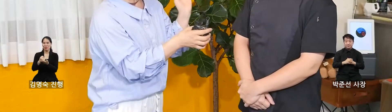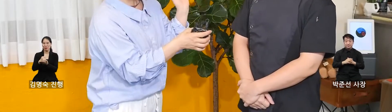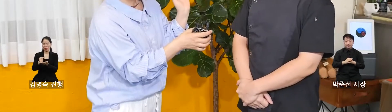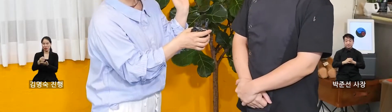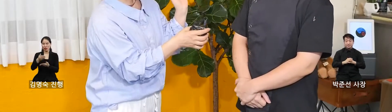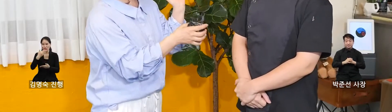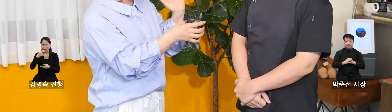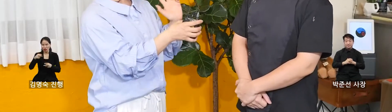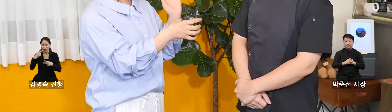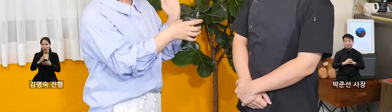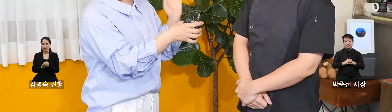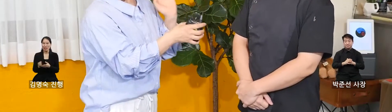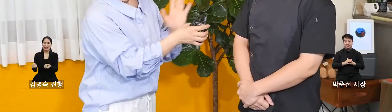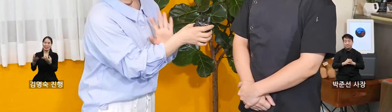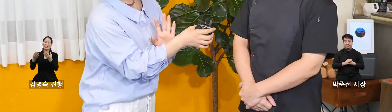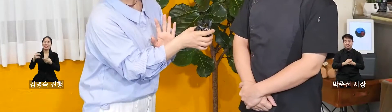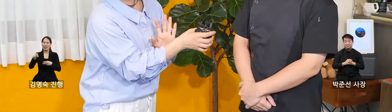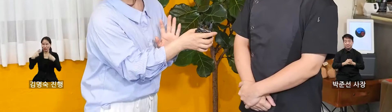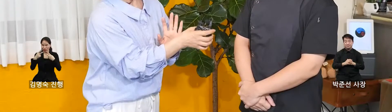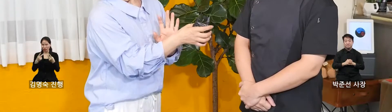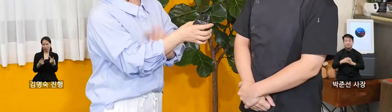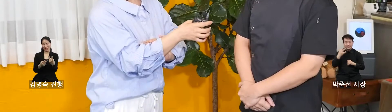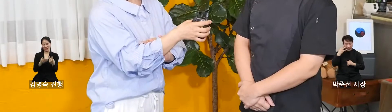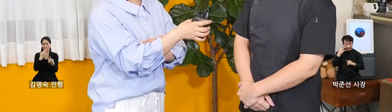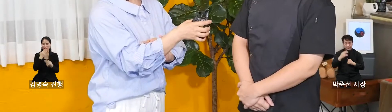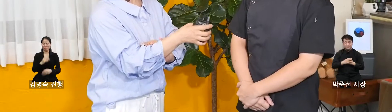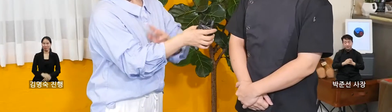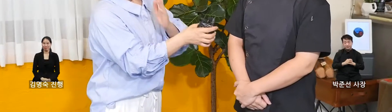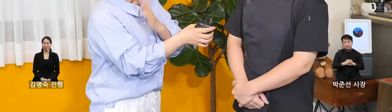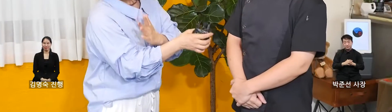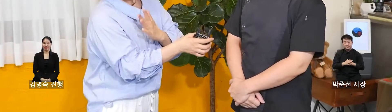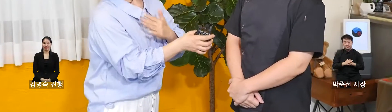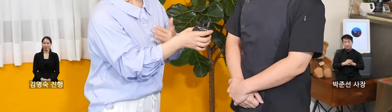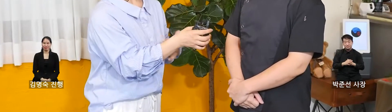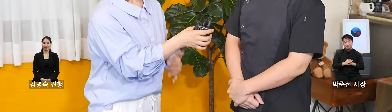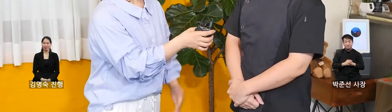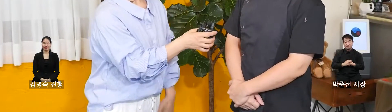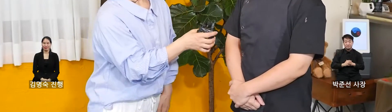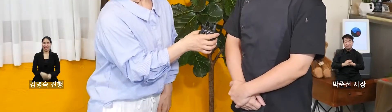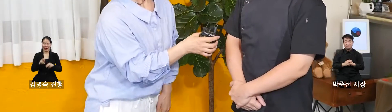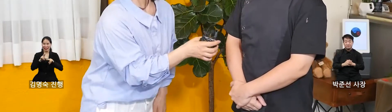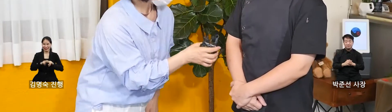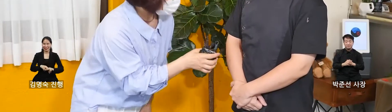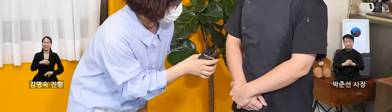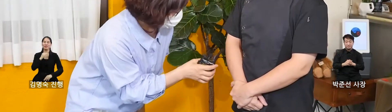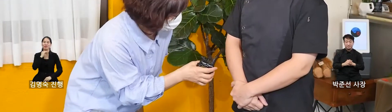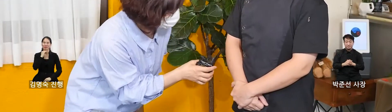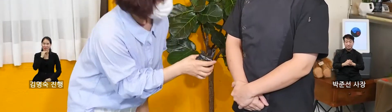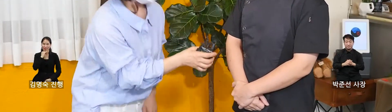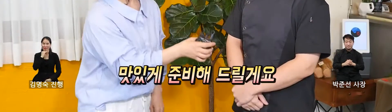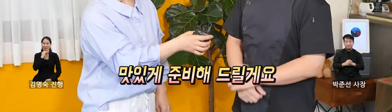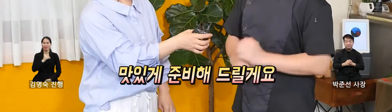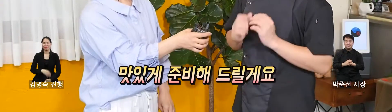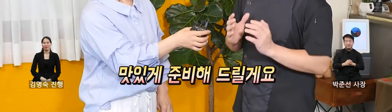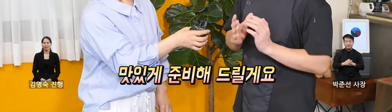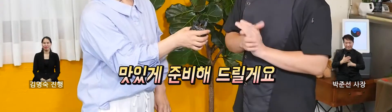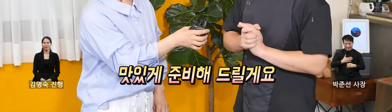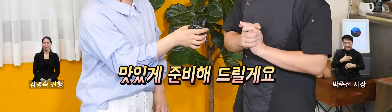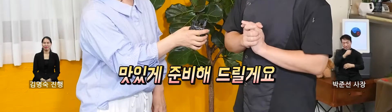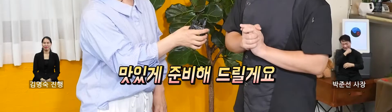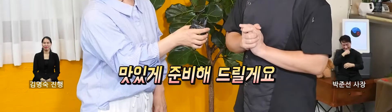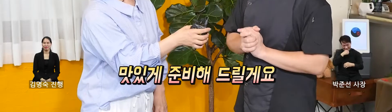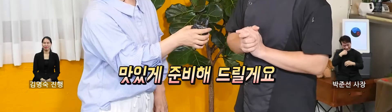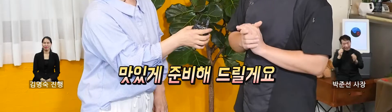비빔국수, 참치국수 요거를 저희들이 네. 오늘 맛보는 거죠? 네. 네. 그러면은 앉아서 기다리고 있겠습니다. 네, 제가 맛있게